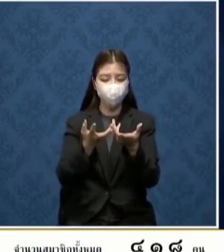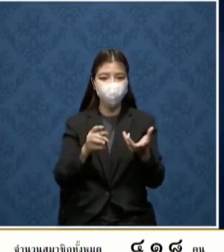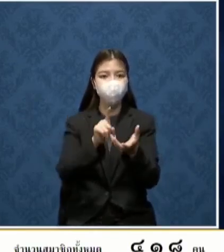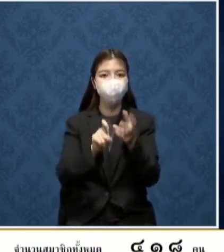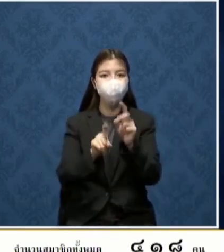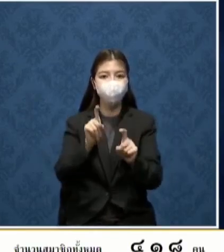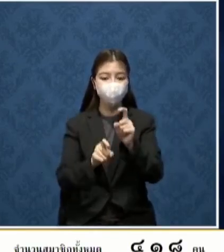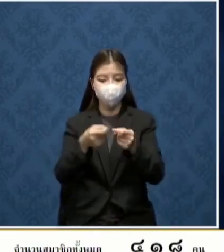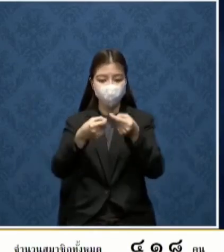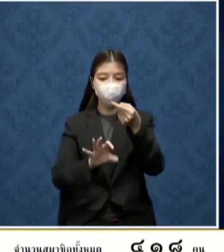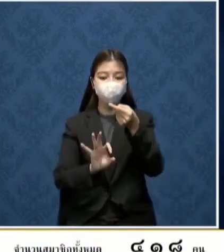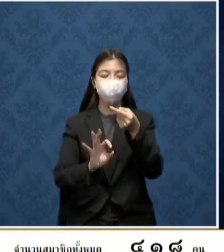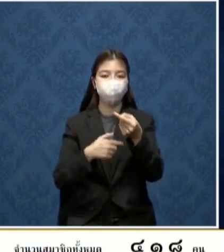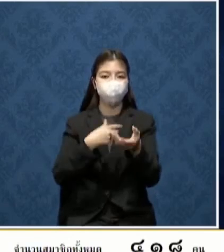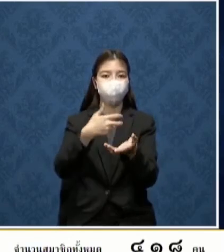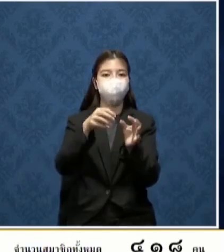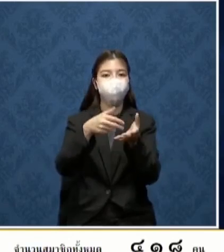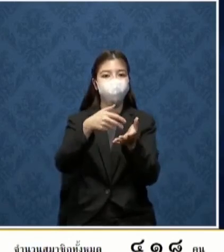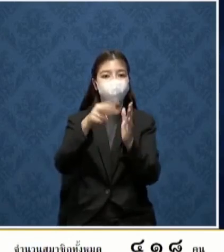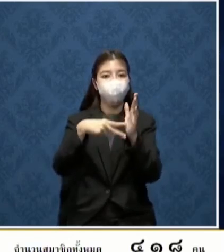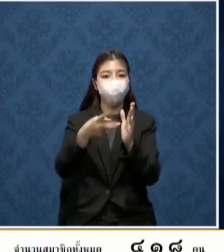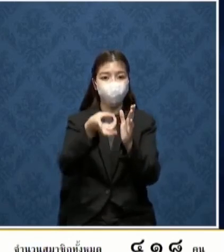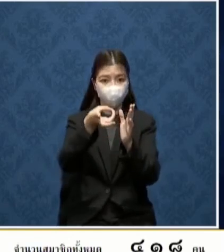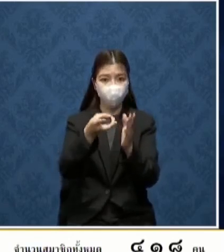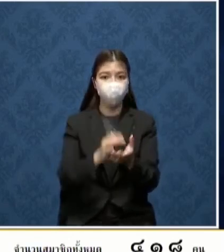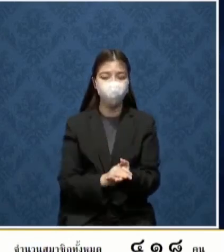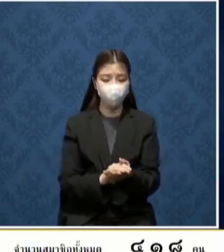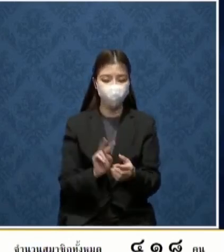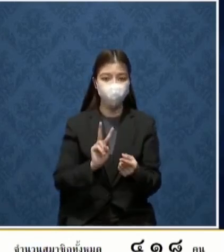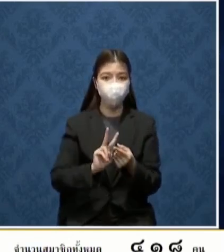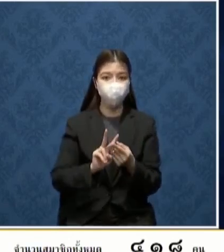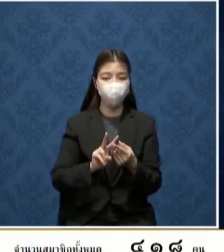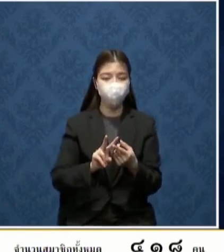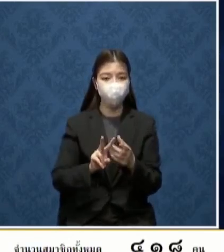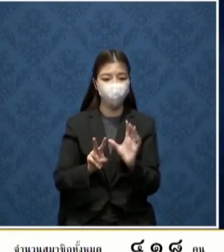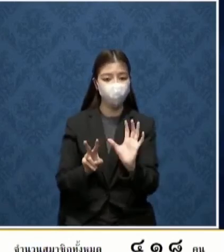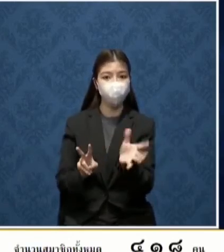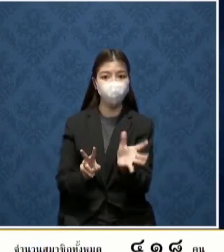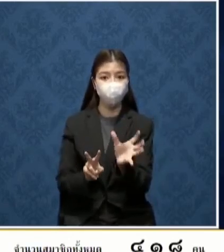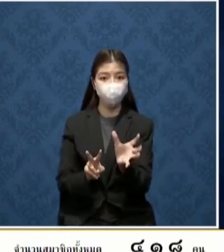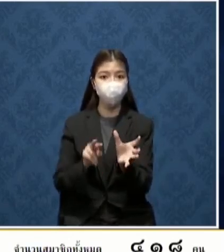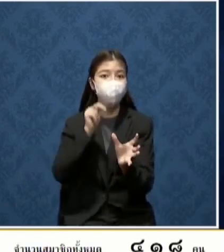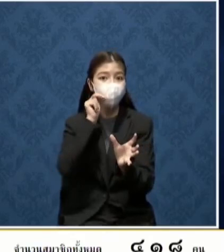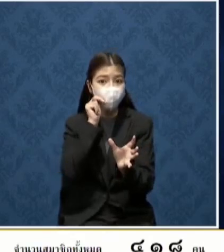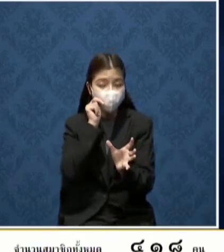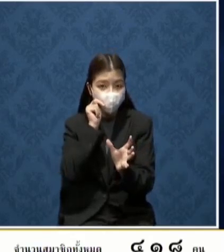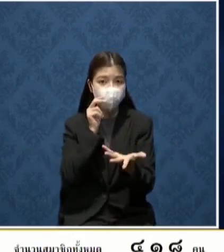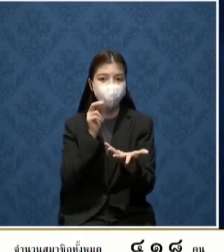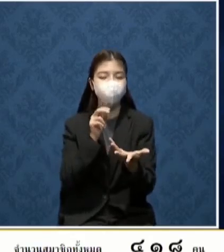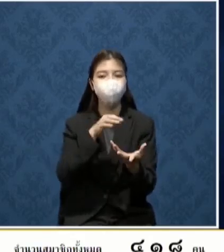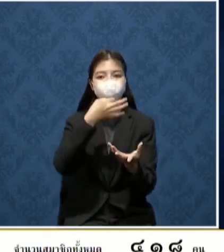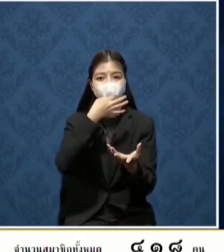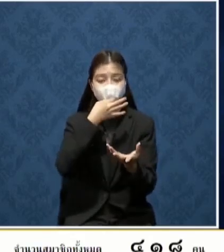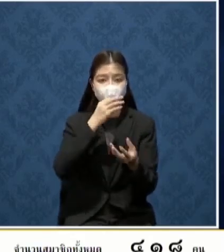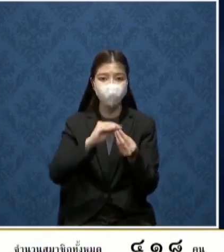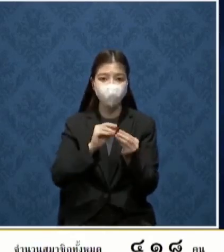ผมอานใหฟง 2-3 รายการนะครับ อย่ 2ายการแรกคือฟัดน้ำชื่ดและฟัดน้ำทะเลของเครื่องจากใหญ่ดิเซลให